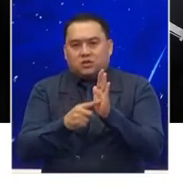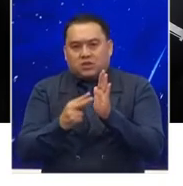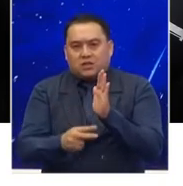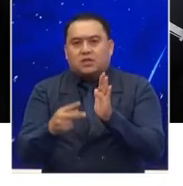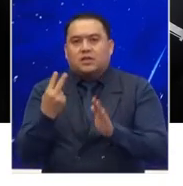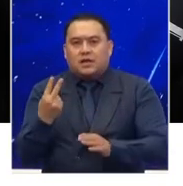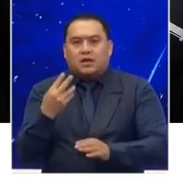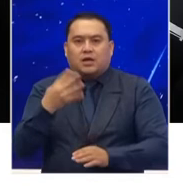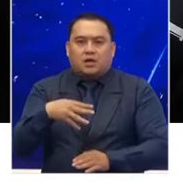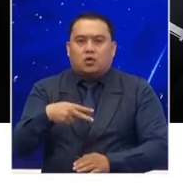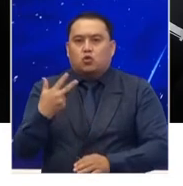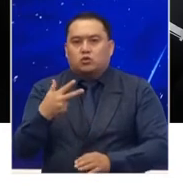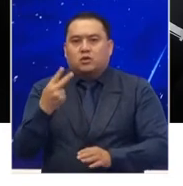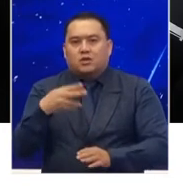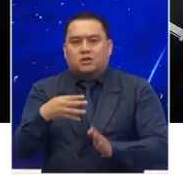8-700-782-4348,